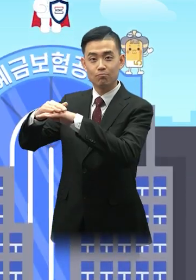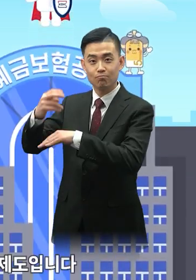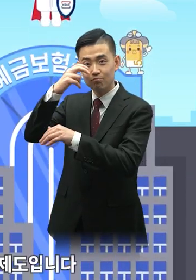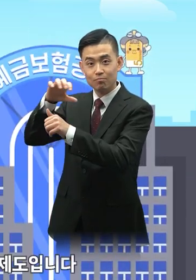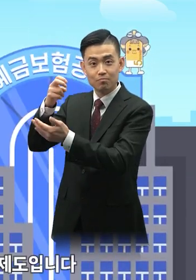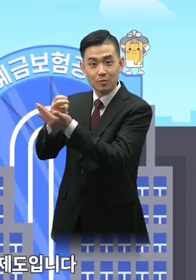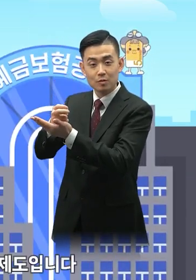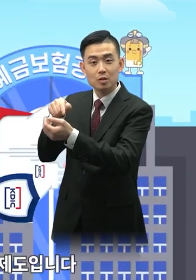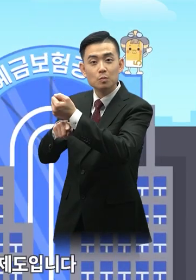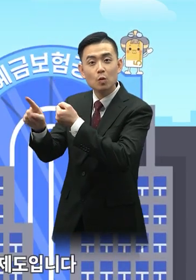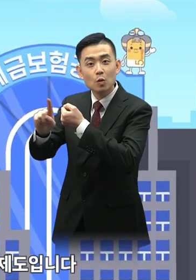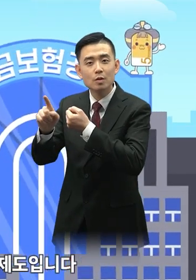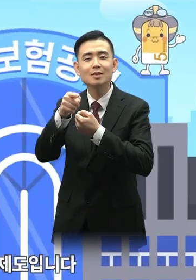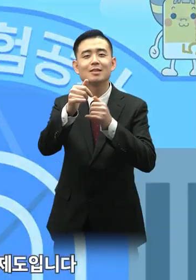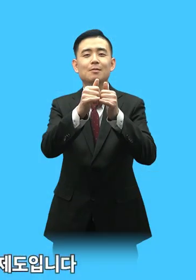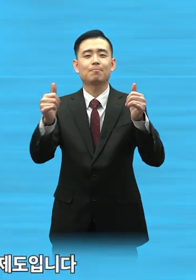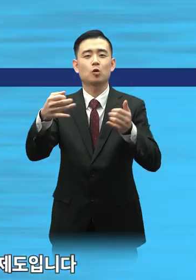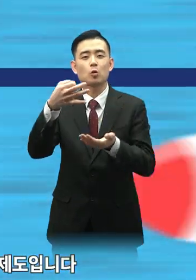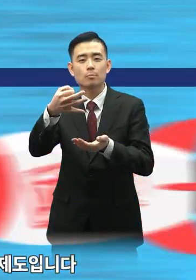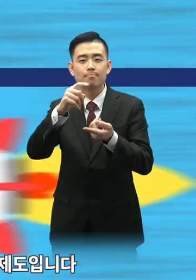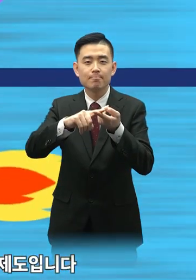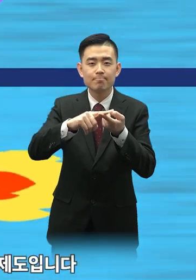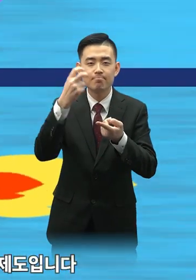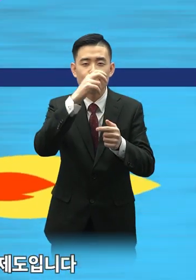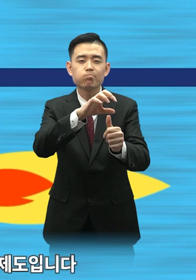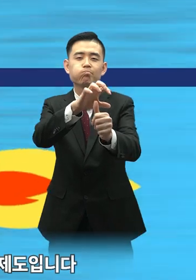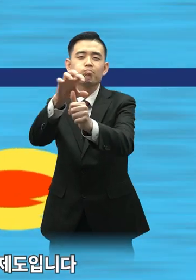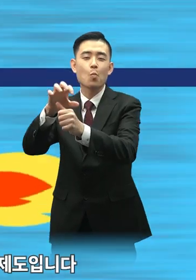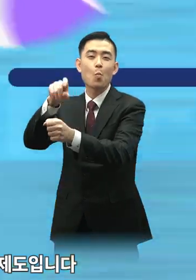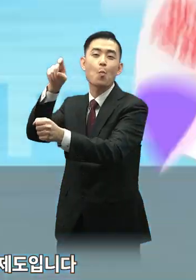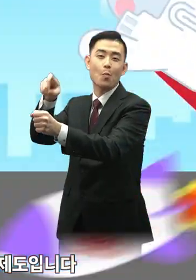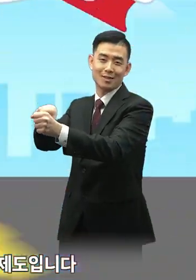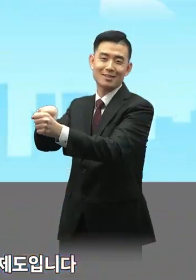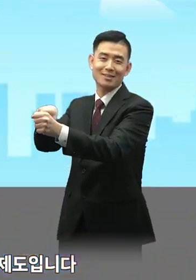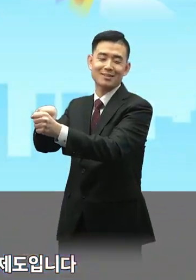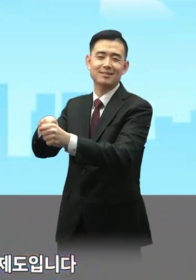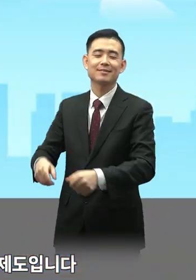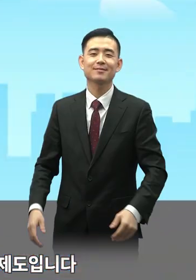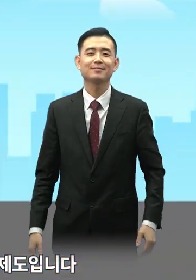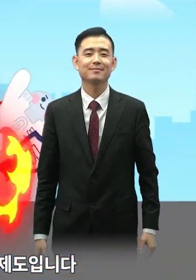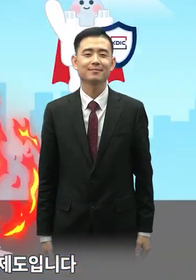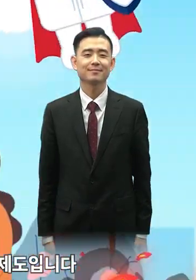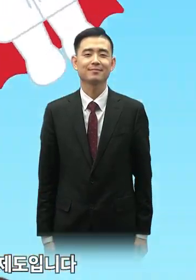예금자 보호제도란 말그대로 예금자를 보호하는 제도입니다.